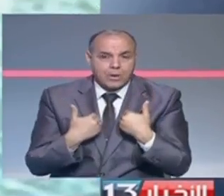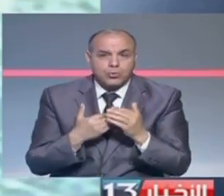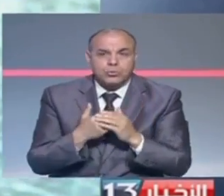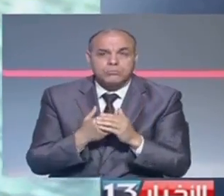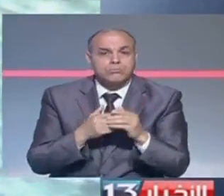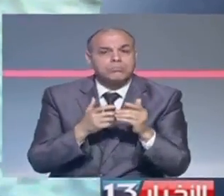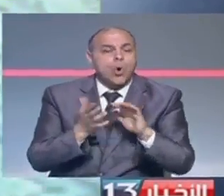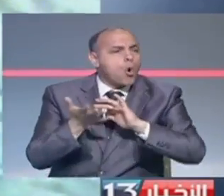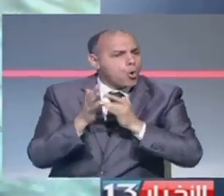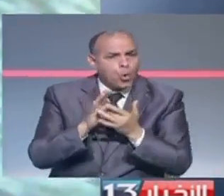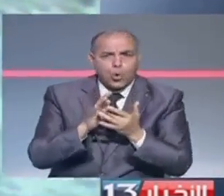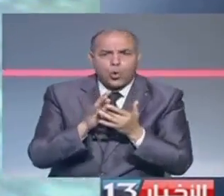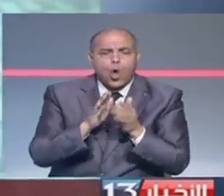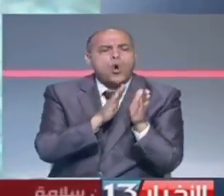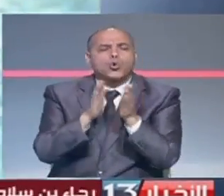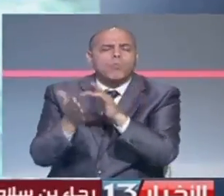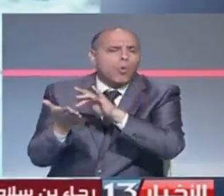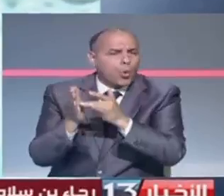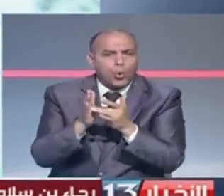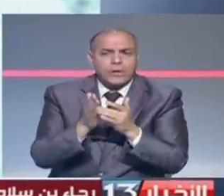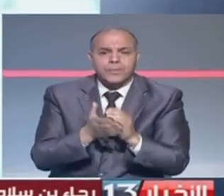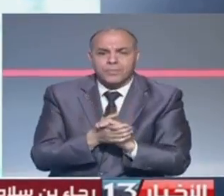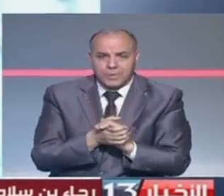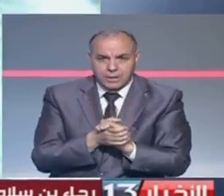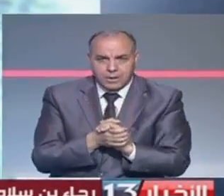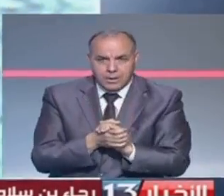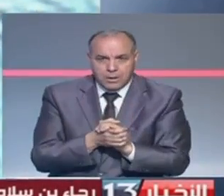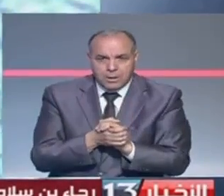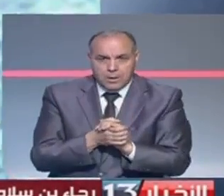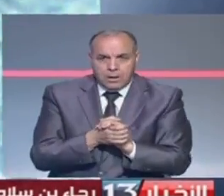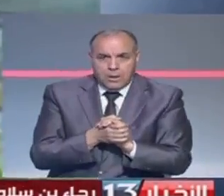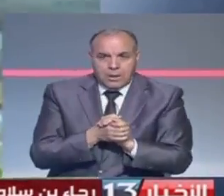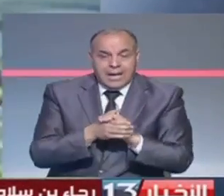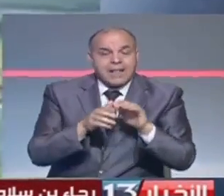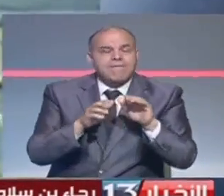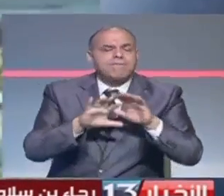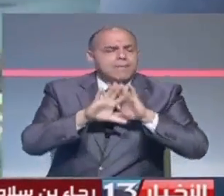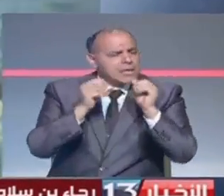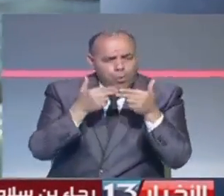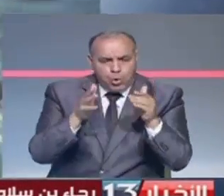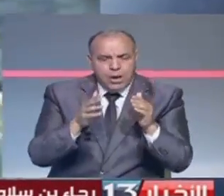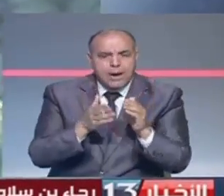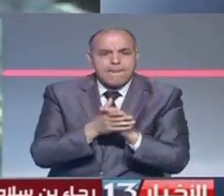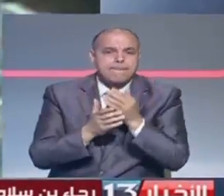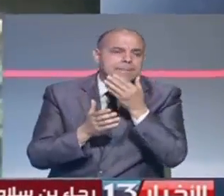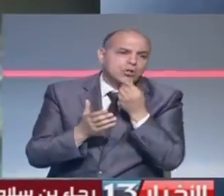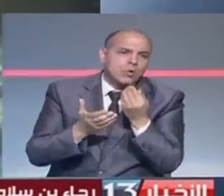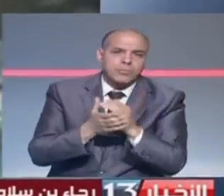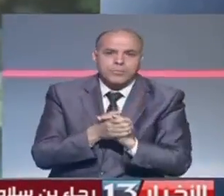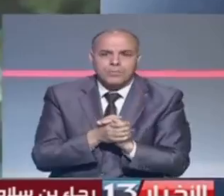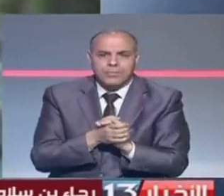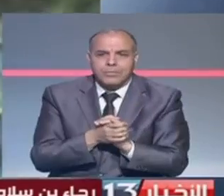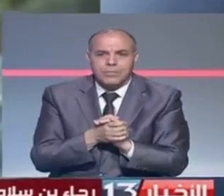كل الكتب التي اه اه سقطت العام يعني اه